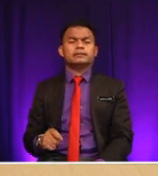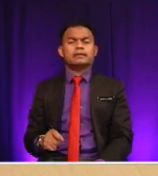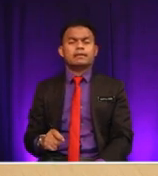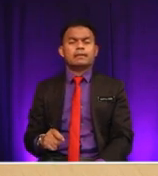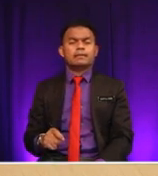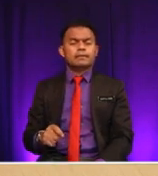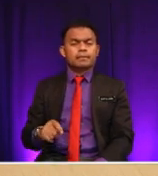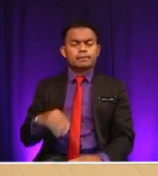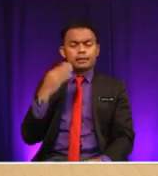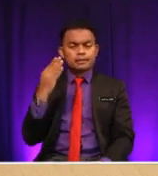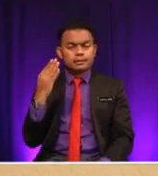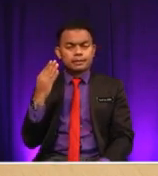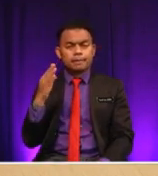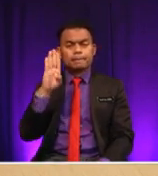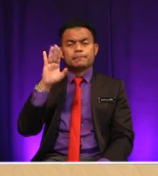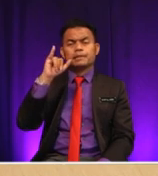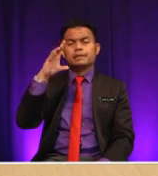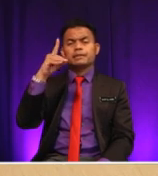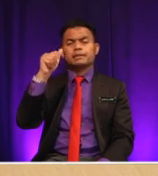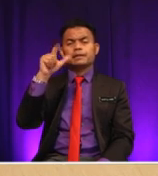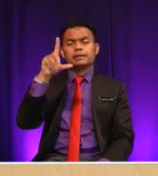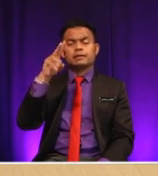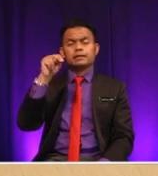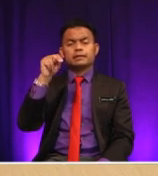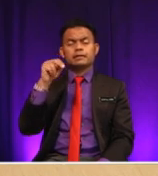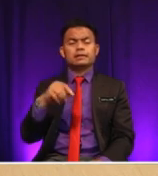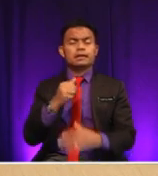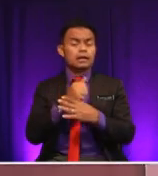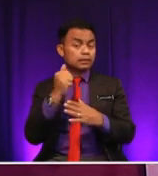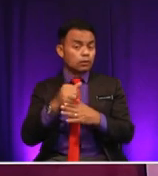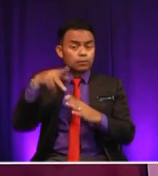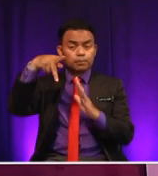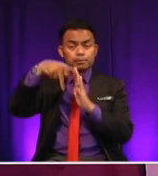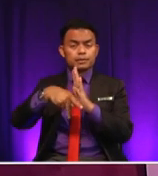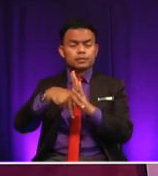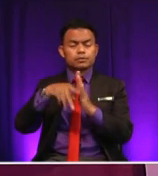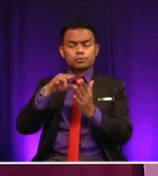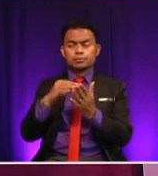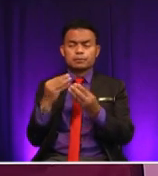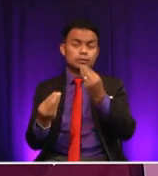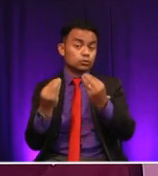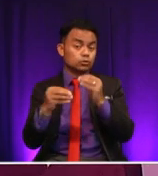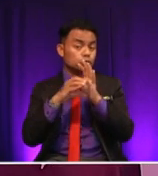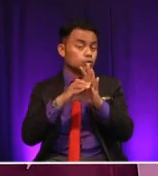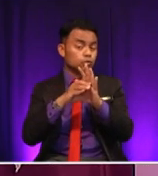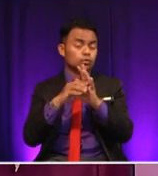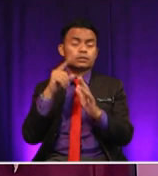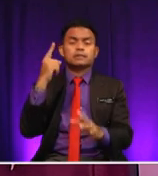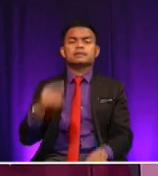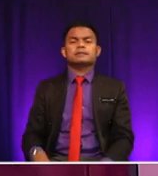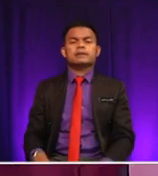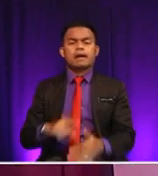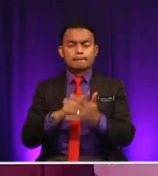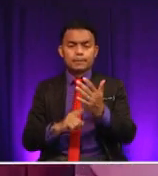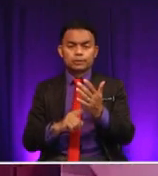Peru bersamaan Oke jadi murid-murid kena paham terlebih dahulu Sebab kita membincangkan ciri jenis dan juga fungsi gurindam itu apa